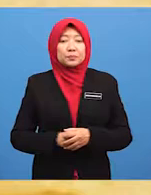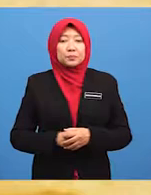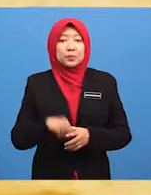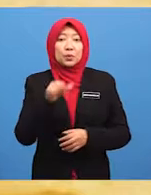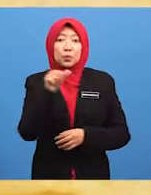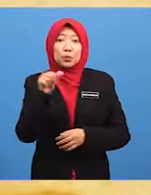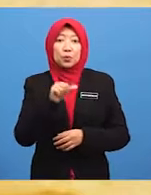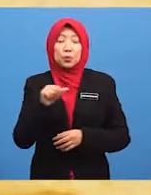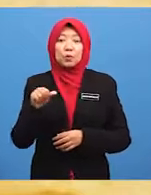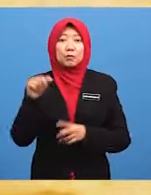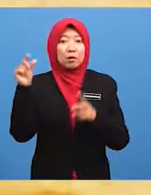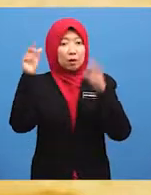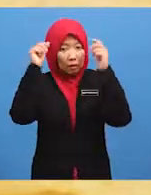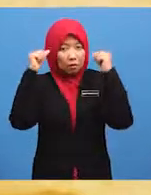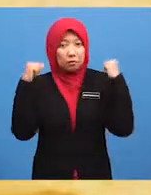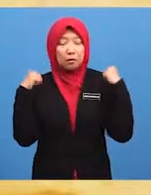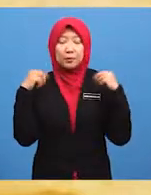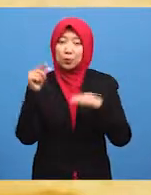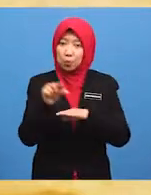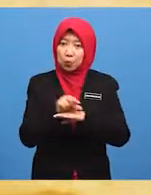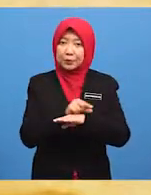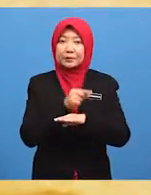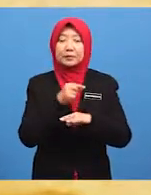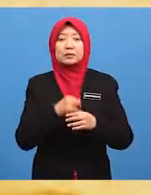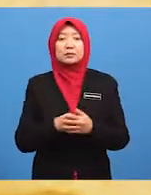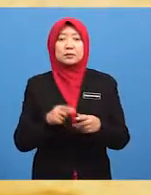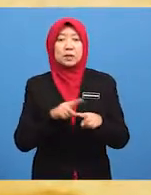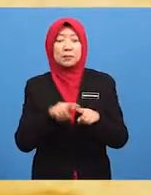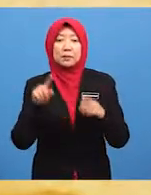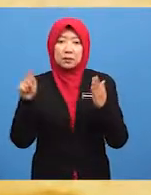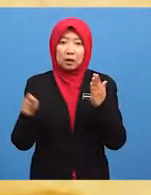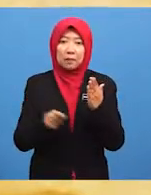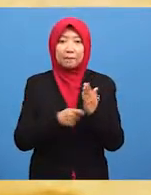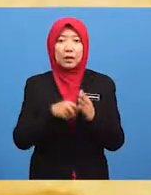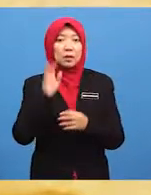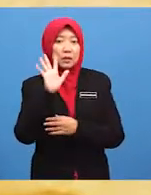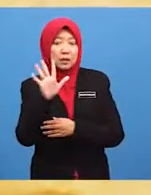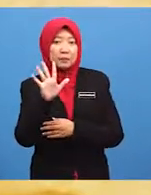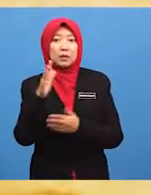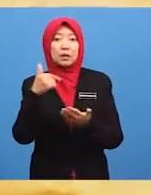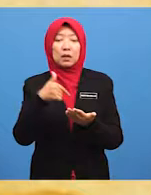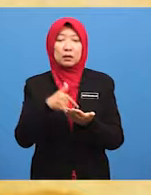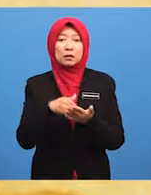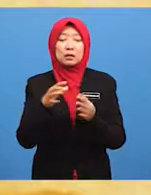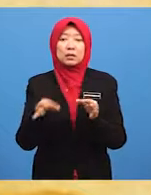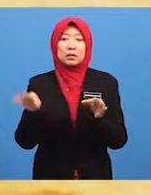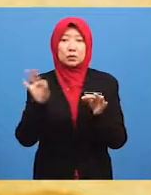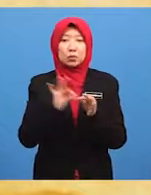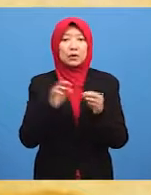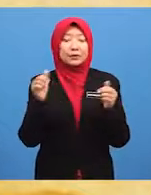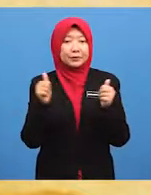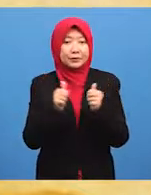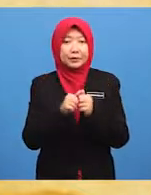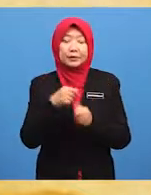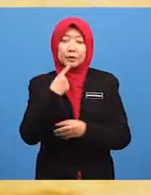yang digunakan Kerajaan Alam Melayu. Namun ditambah 5 huruf lagi dengan disesuaikan dengan